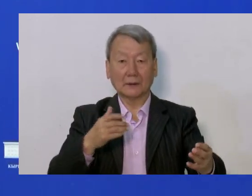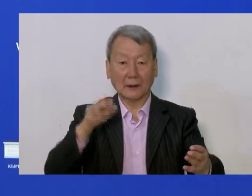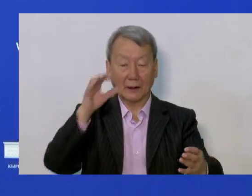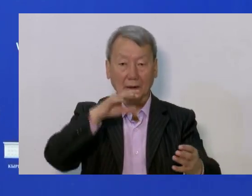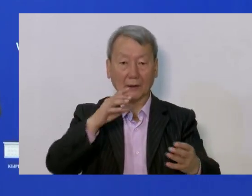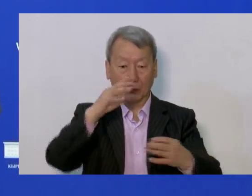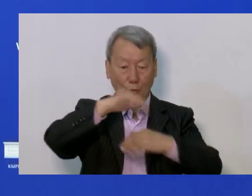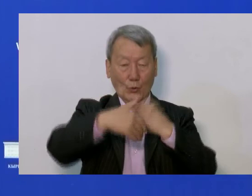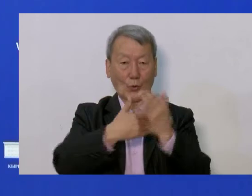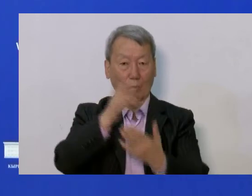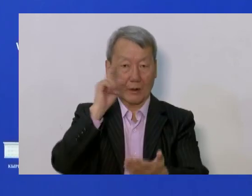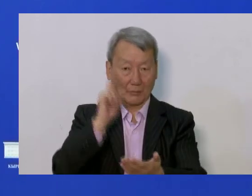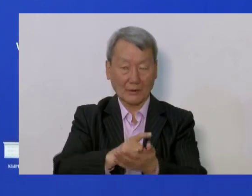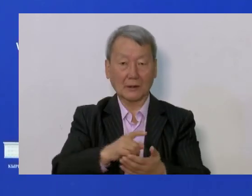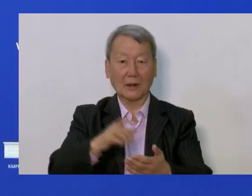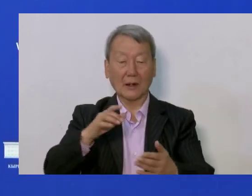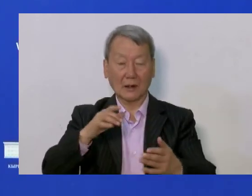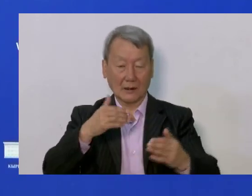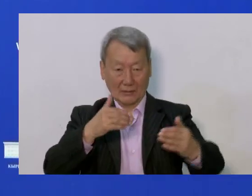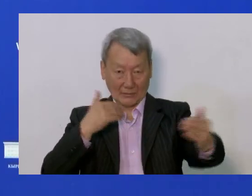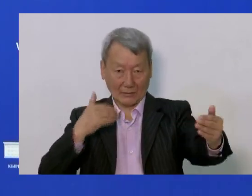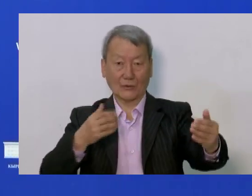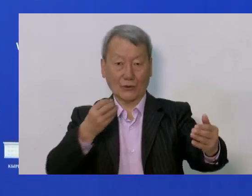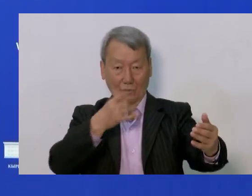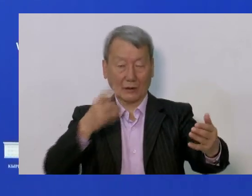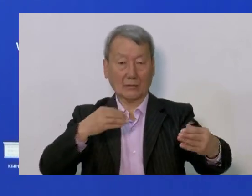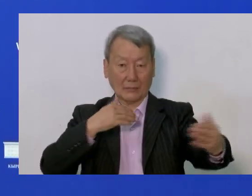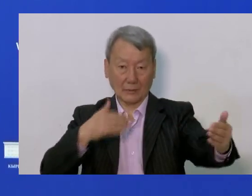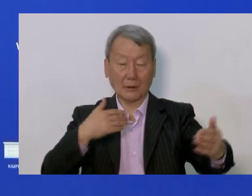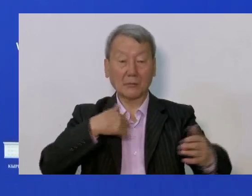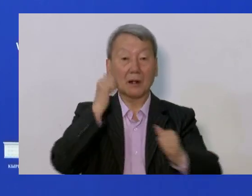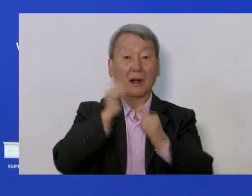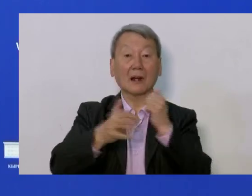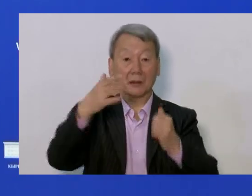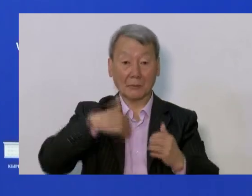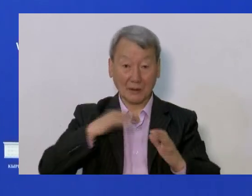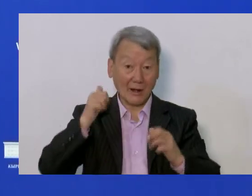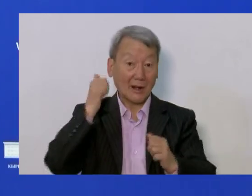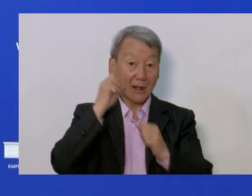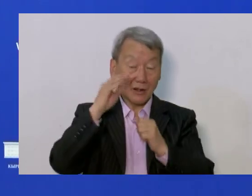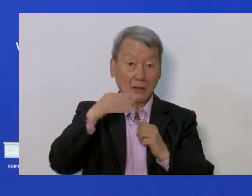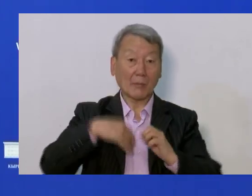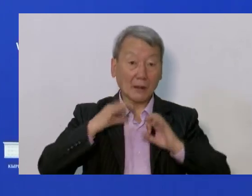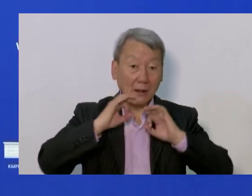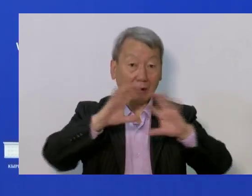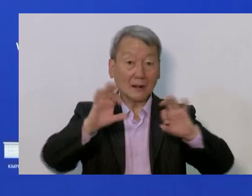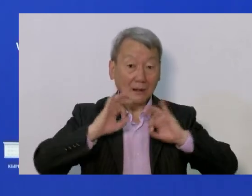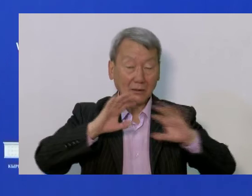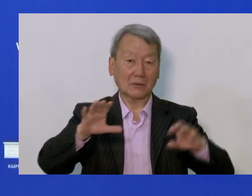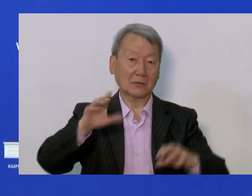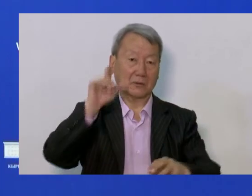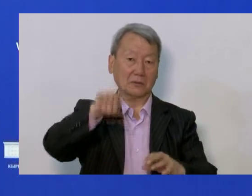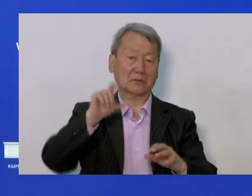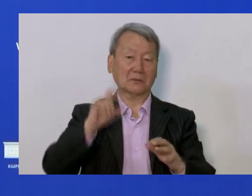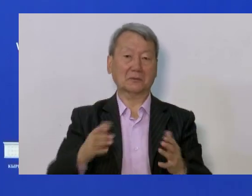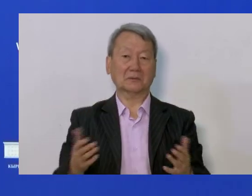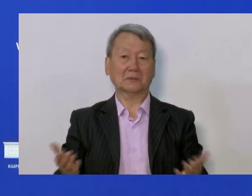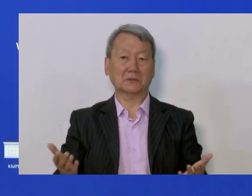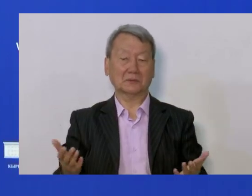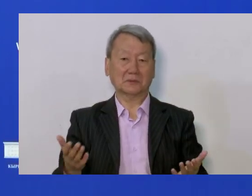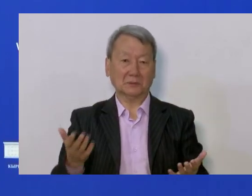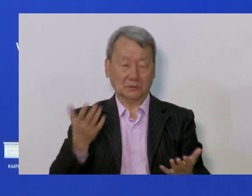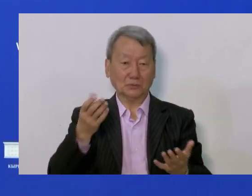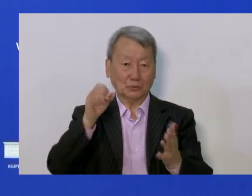пользование антисептиками, дистанцирование. Мы каждый день об этом говорим, однако ситуация